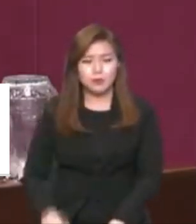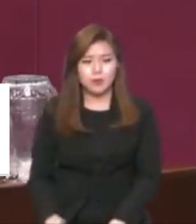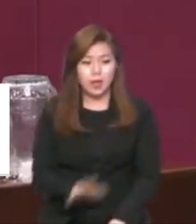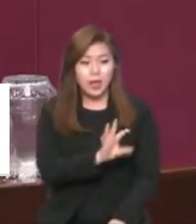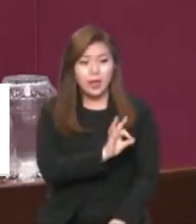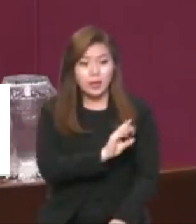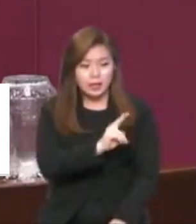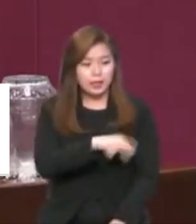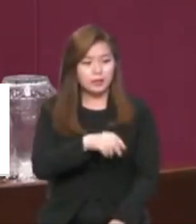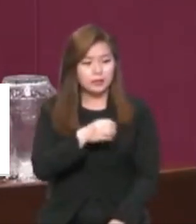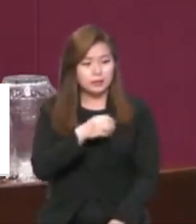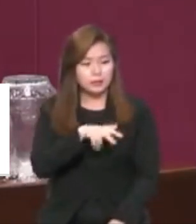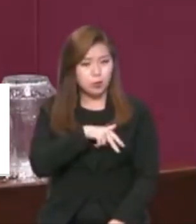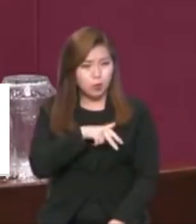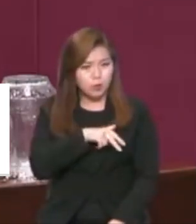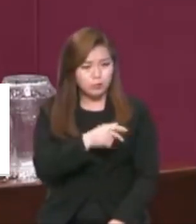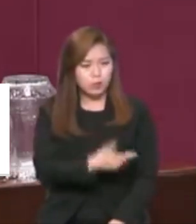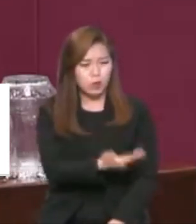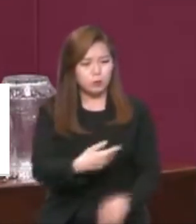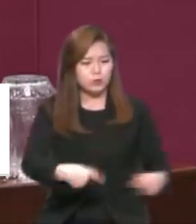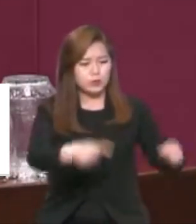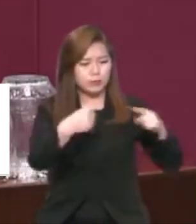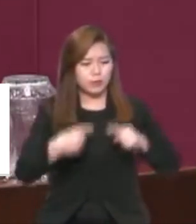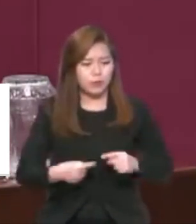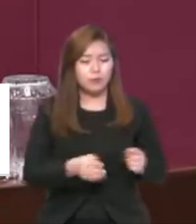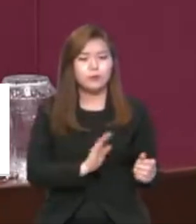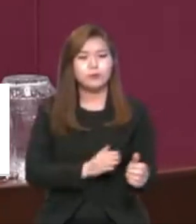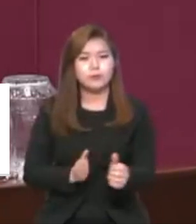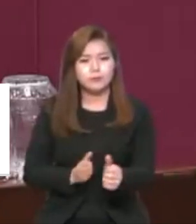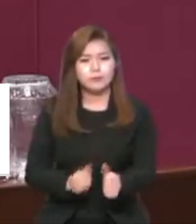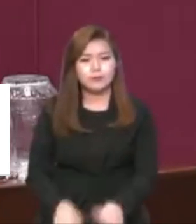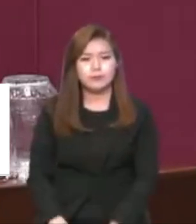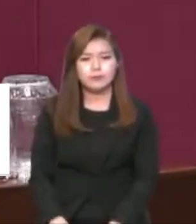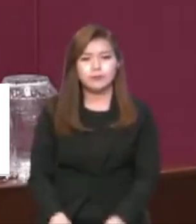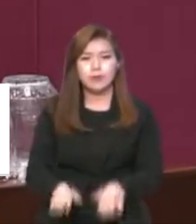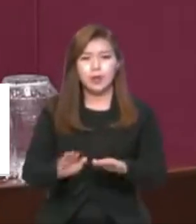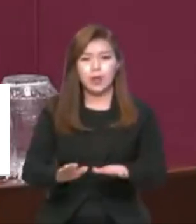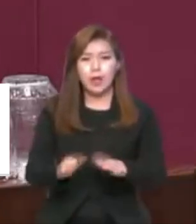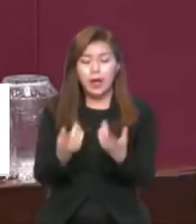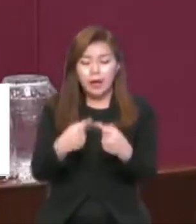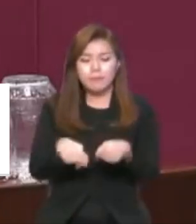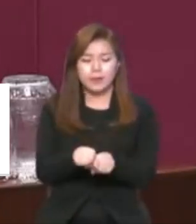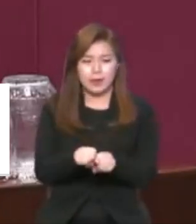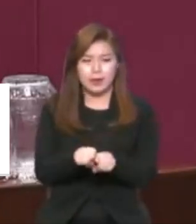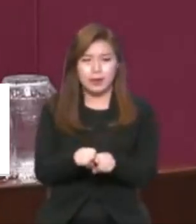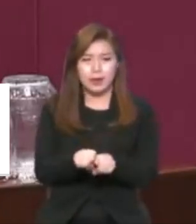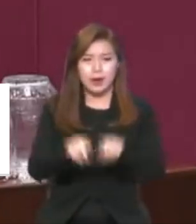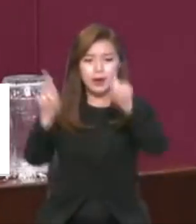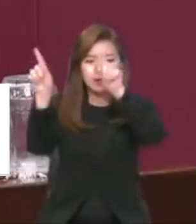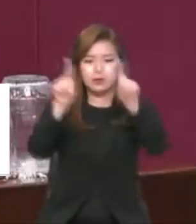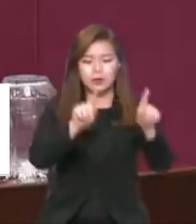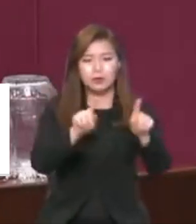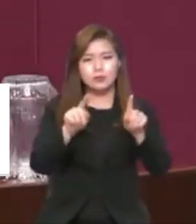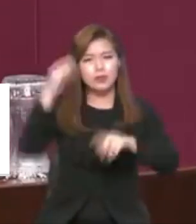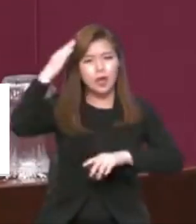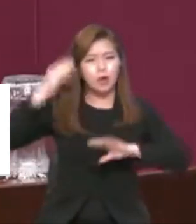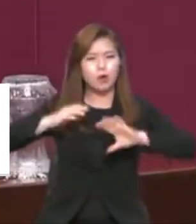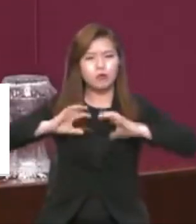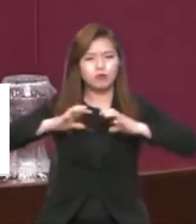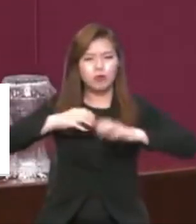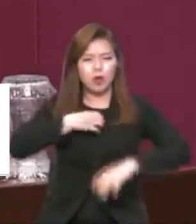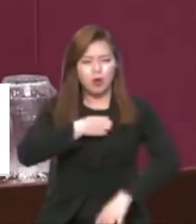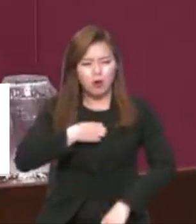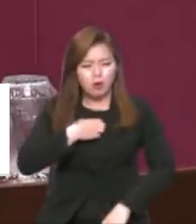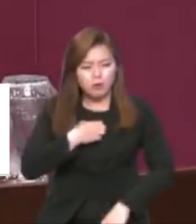의원님들을 기다리겠습니다. 함께해서 대한민국이 이 어려운 시기를 돌파할 수 있도록 상임위원장